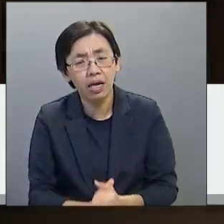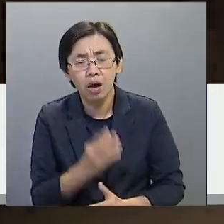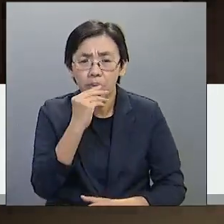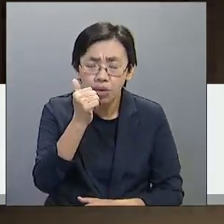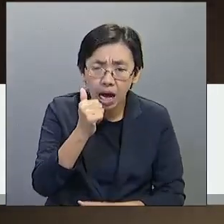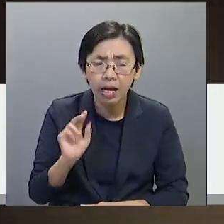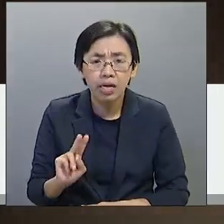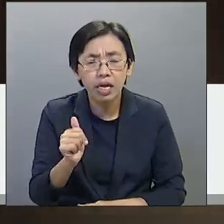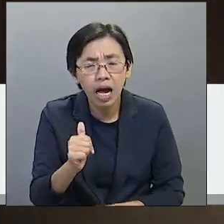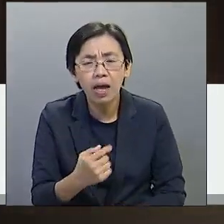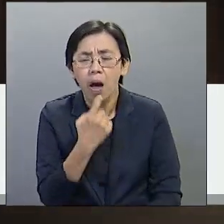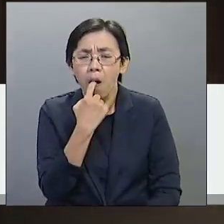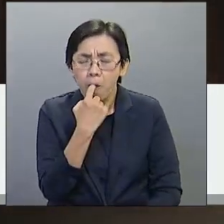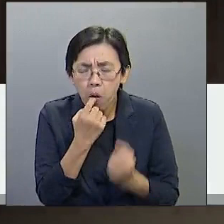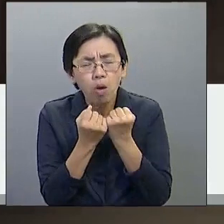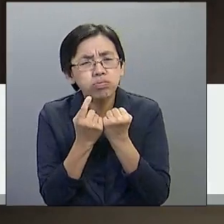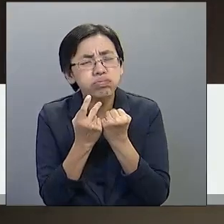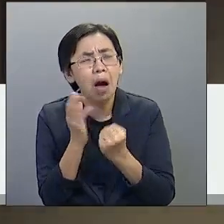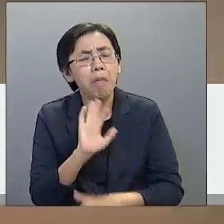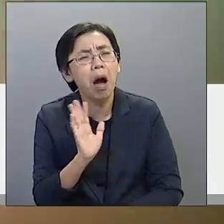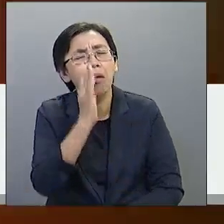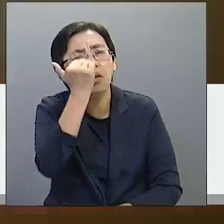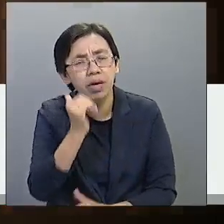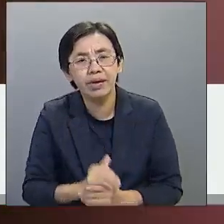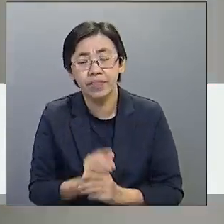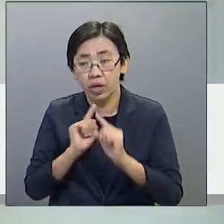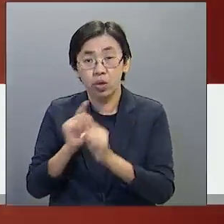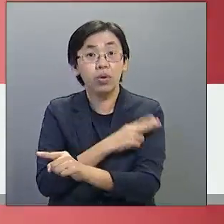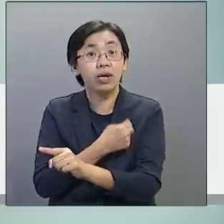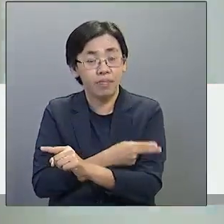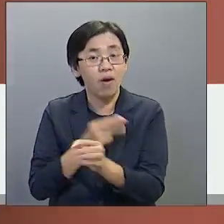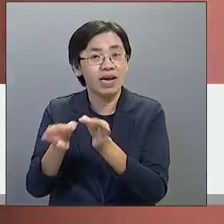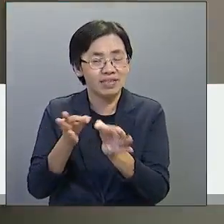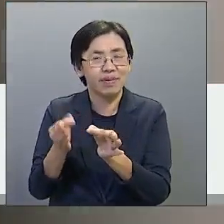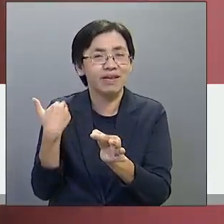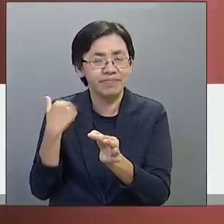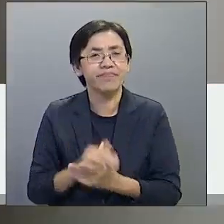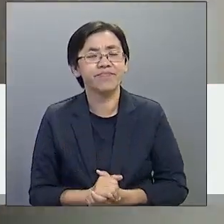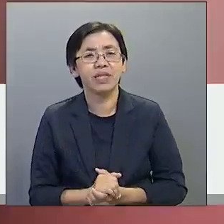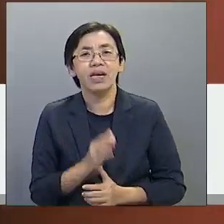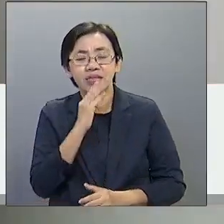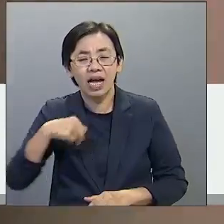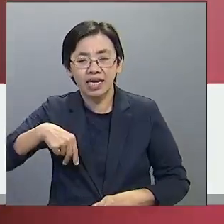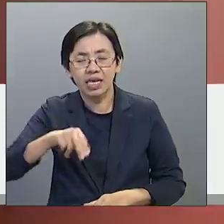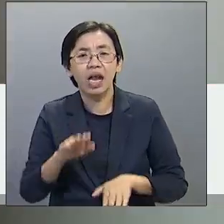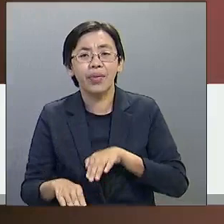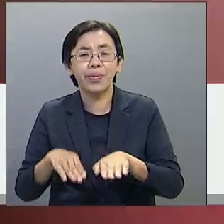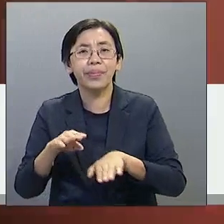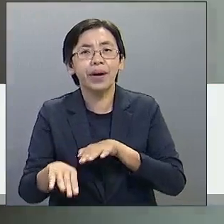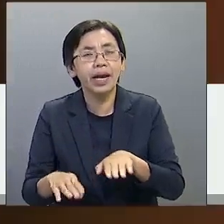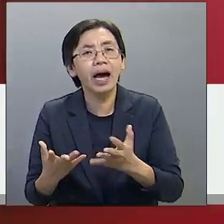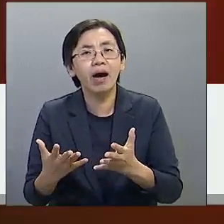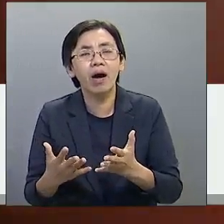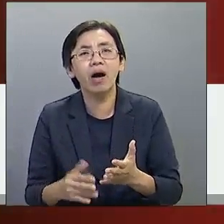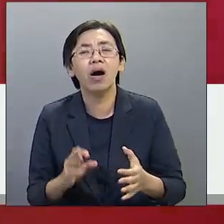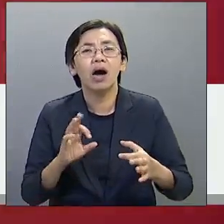ได้แต่เป่าไม่ไหวเรื่องนี้ดิฉันสอบถามไปที่แพทย์บางท่านมีคำอธิบายค่ะว่าการเดินเนี่ยอาจจะไม่ได้มีความสัมพันธ์กับ